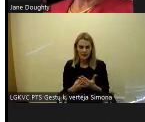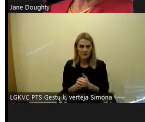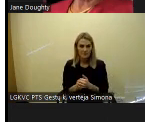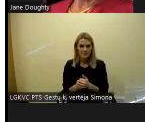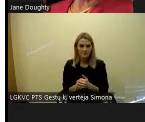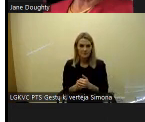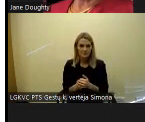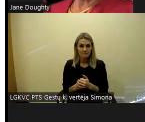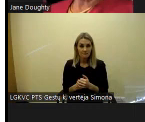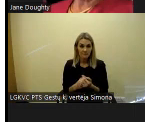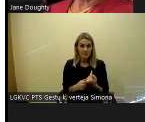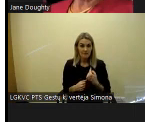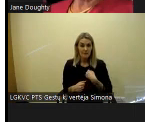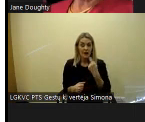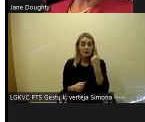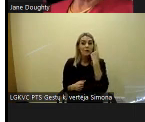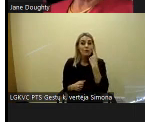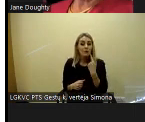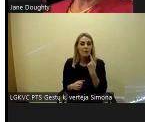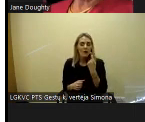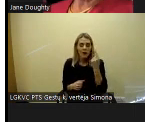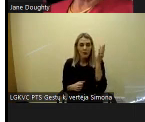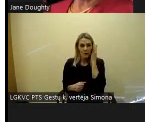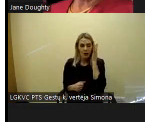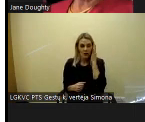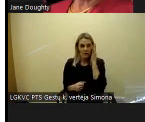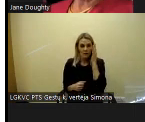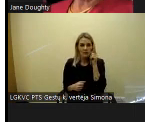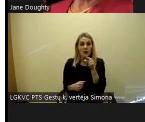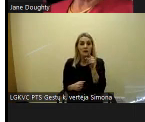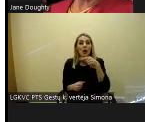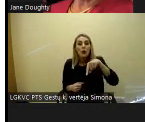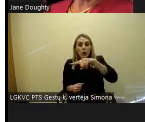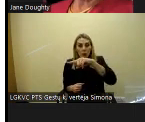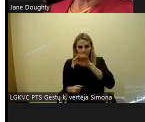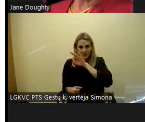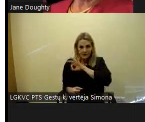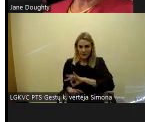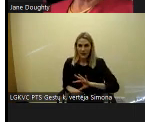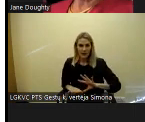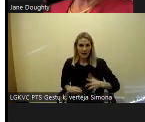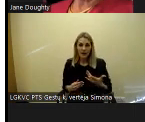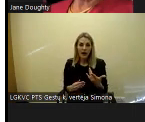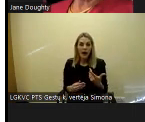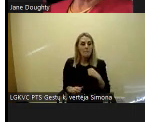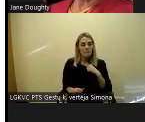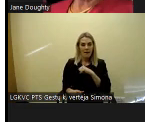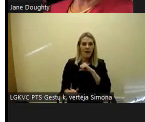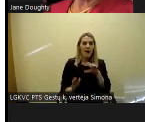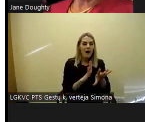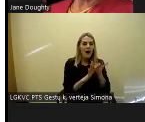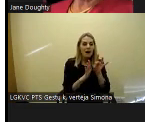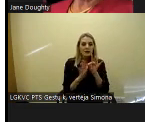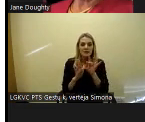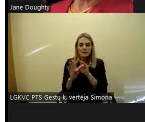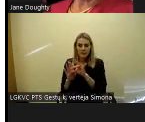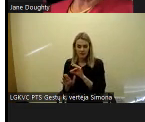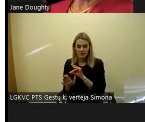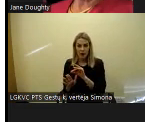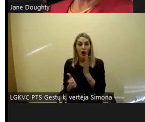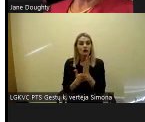jūs pagalvotumėte apie savo pačių kontekstą, kas jums galėtų būti naudinga, atsirinktumėte. Tai teorijos tai yra teorijos, bet